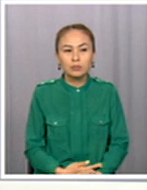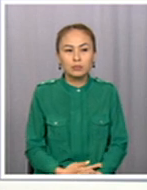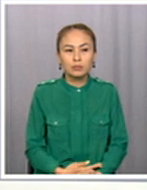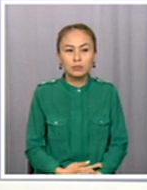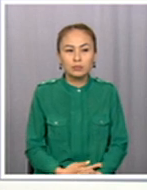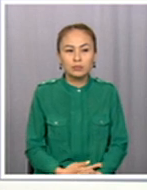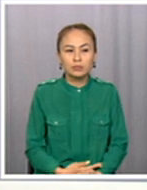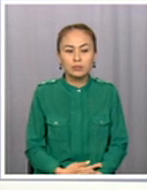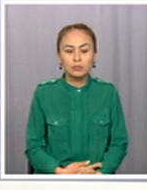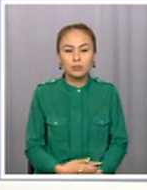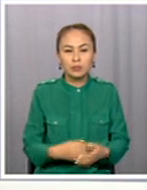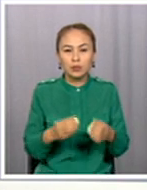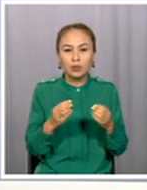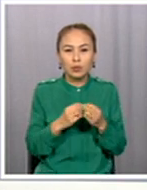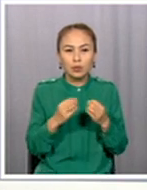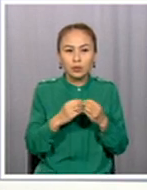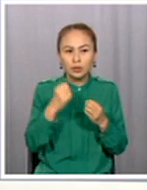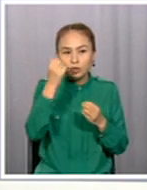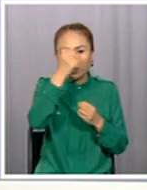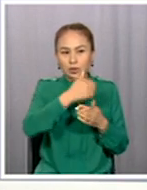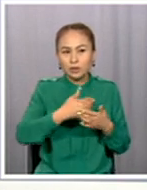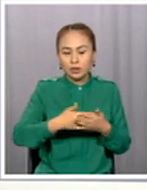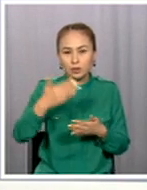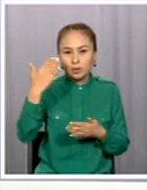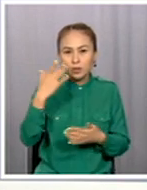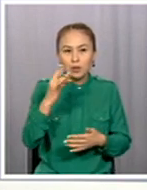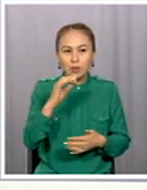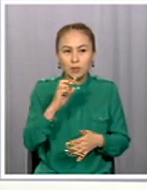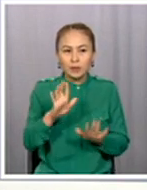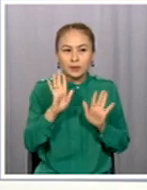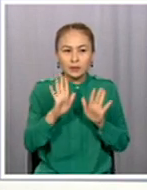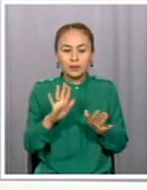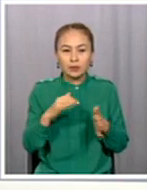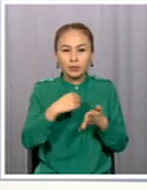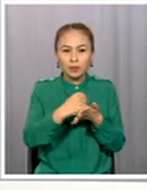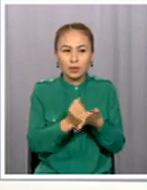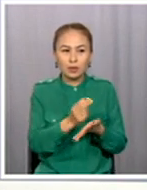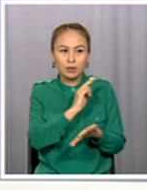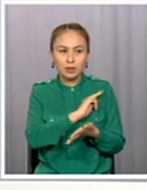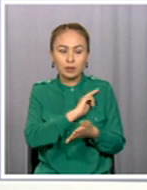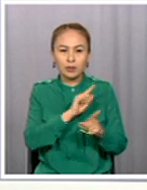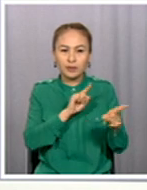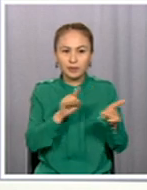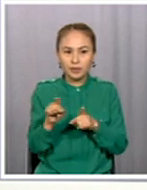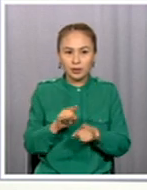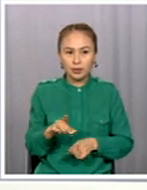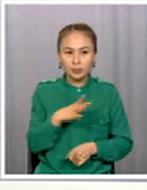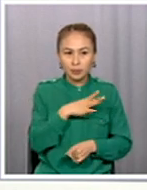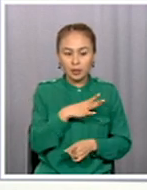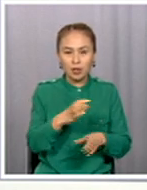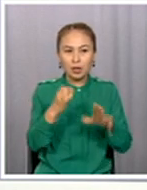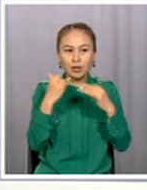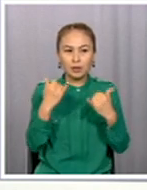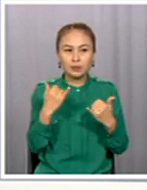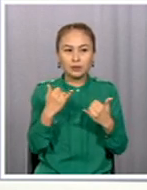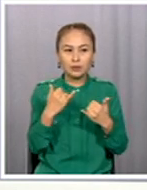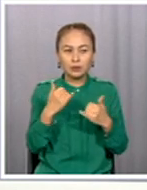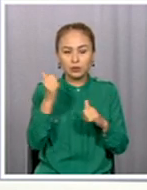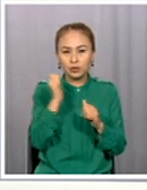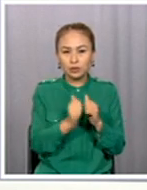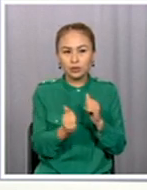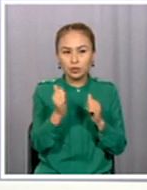Осыдан 10 шақты жыл бұрын роботтар тек белгілі бір қызметтерді атқарса, қазіргі